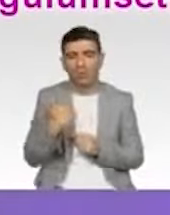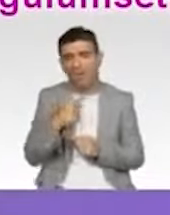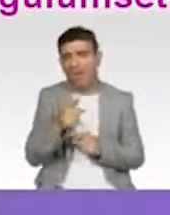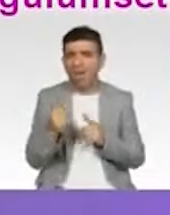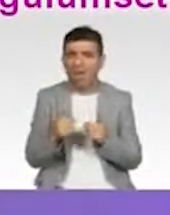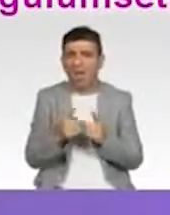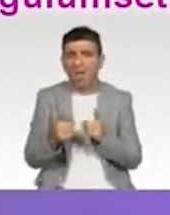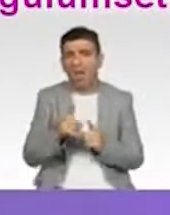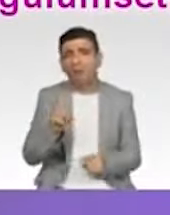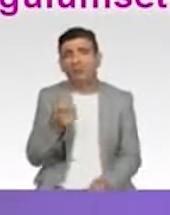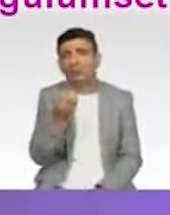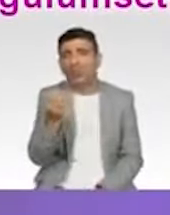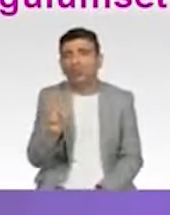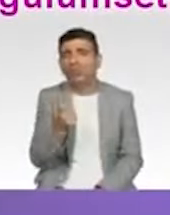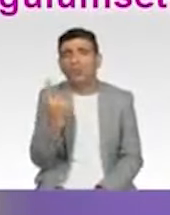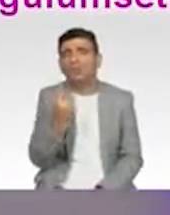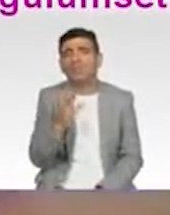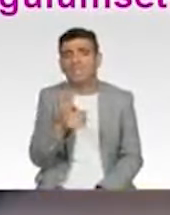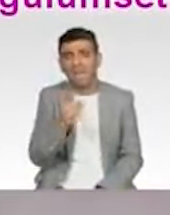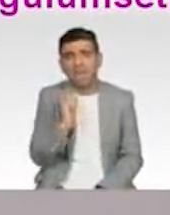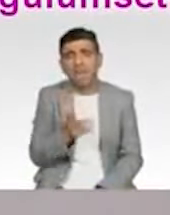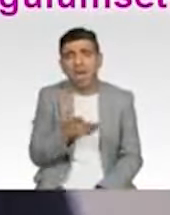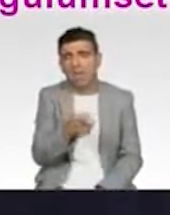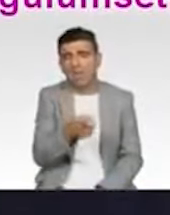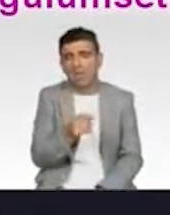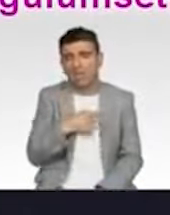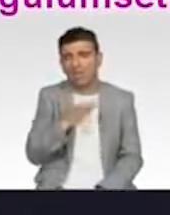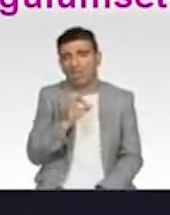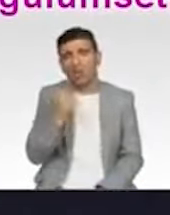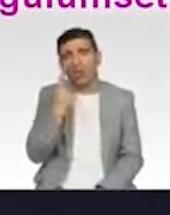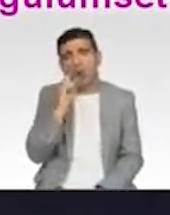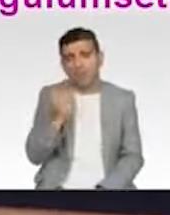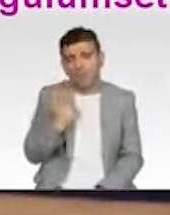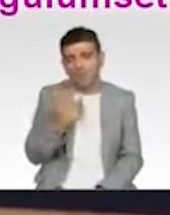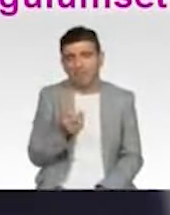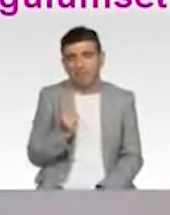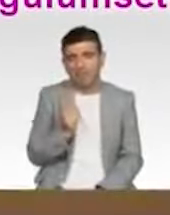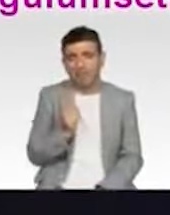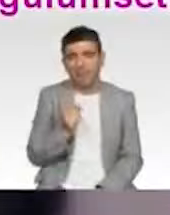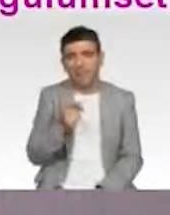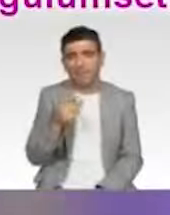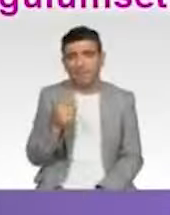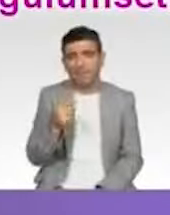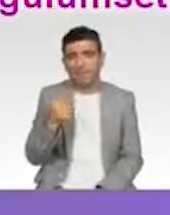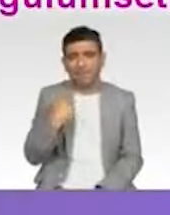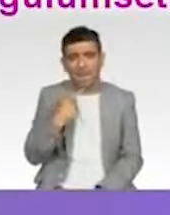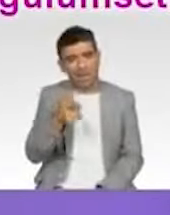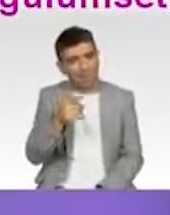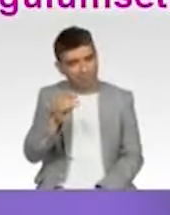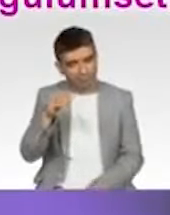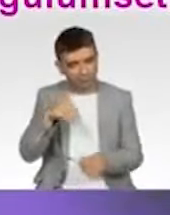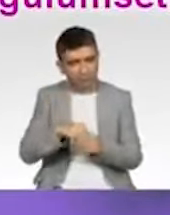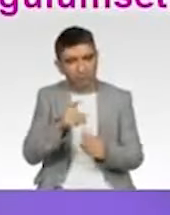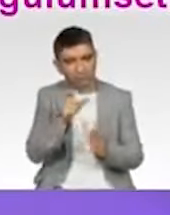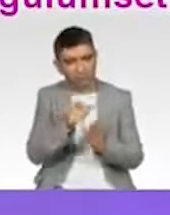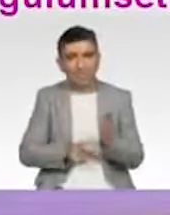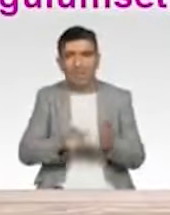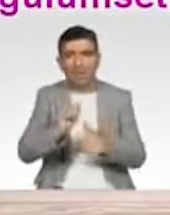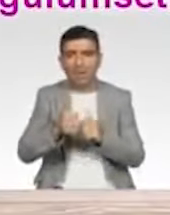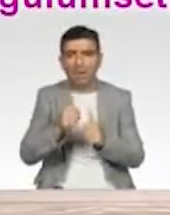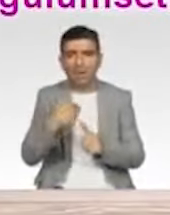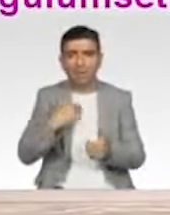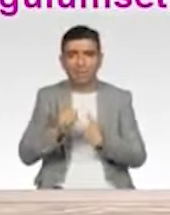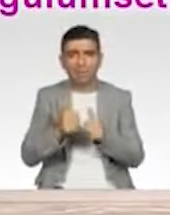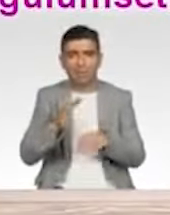ara. Yani bu çok bulunan bir şey değil zaten. Evet, daha pahalı. Ben hiçbir yerde görmedim. Ben patatese karşı değilim. Söyleyeyim. Patates benim diyetimde vardır. Ben spor yapıyorum yoğun bir şekilde.